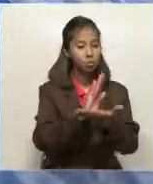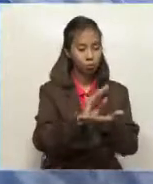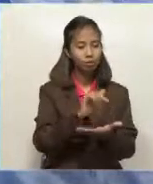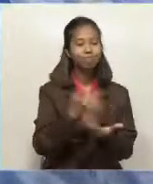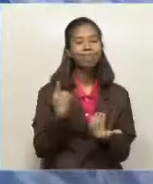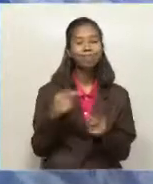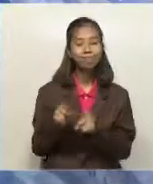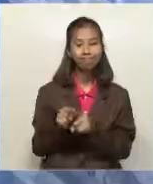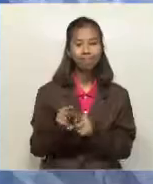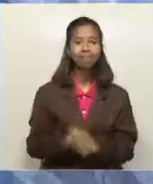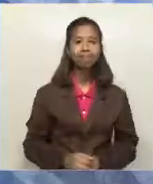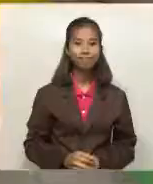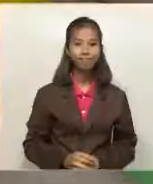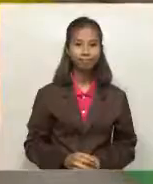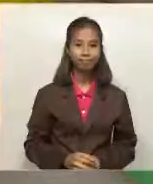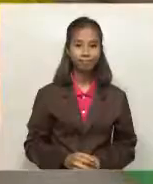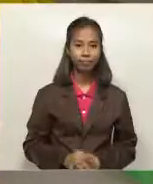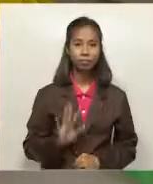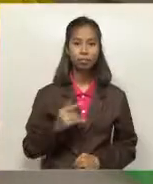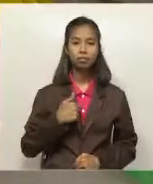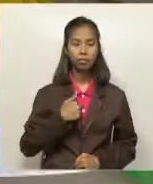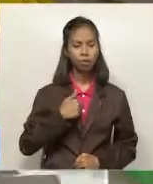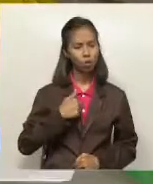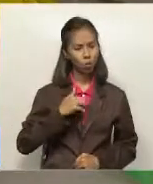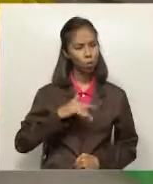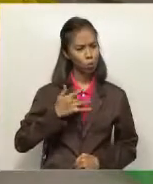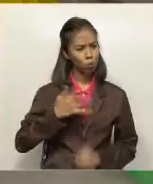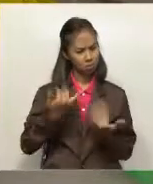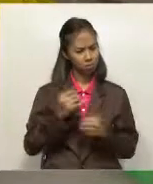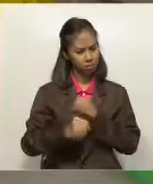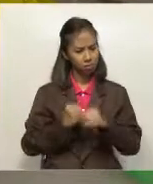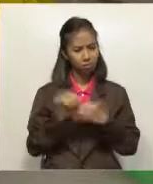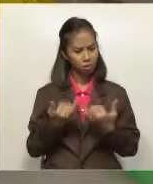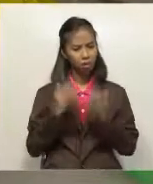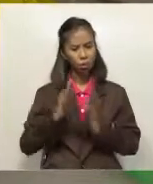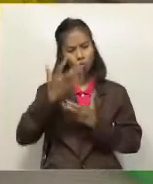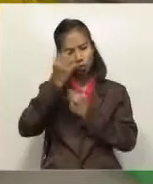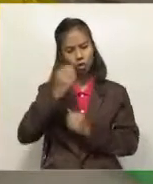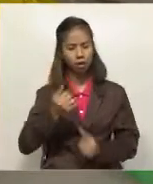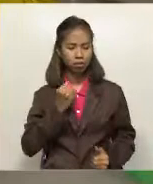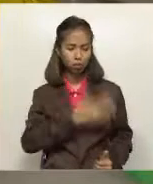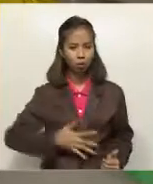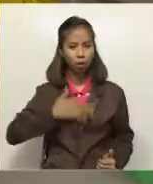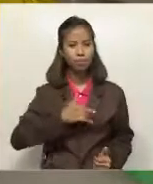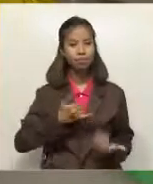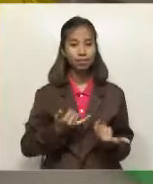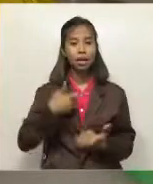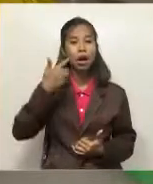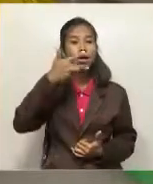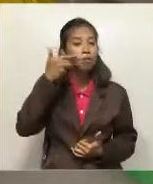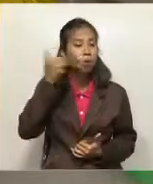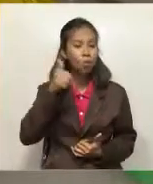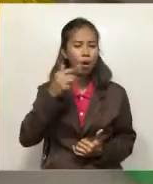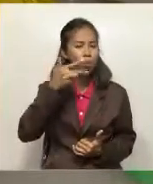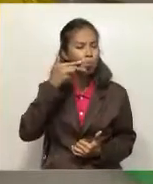จนี้ด้วยค่ะ รู้สึกปีนี้คนรักสุขภาพเยอะขึ้นสูตรขนมของเราหวานน้อยไม่มีสารกันบู